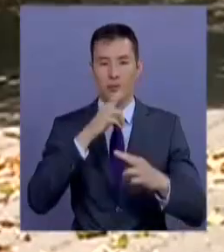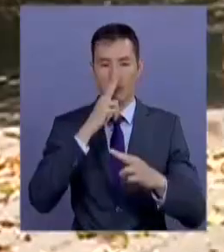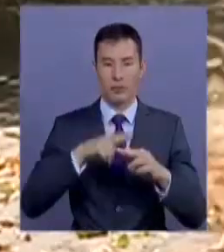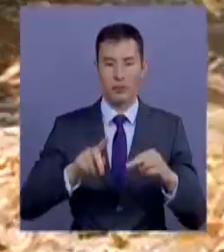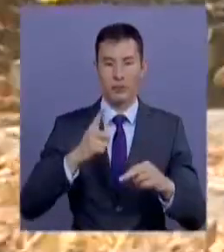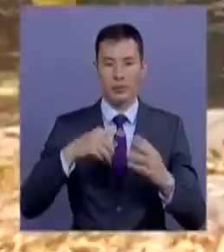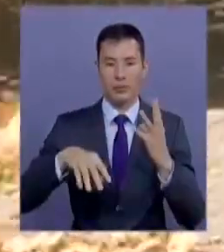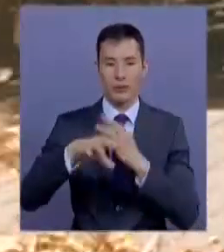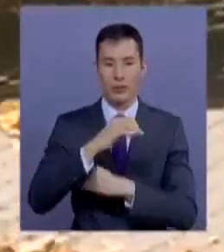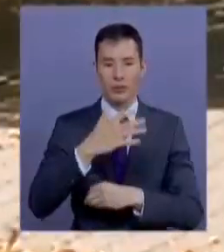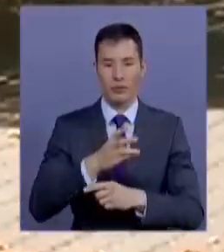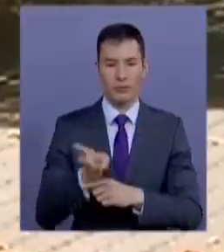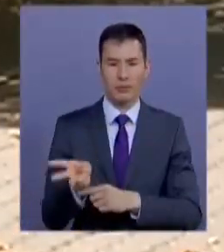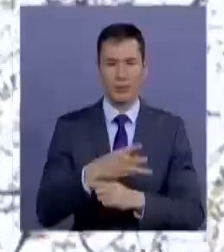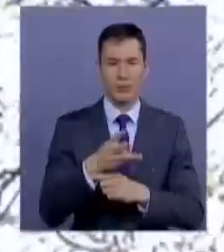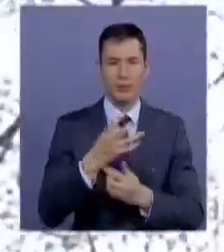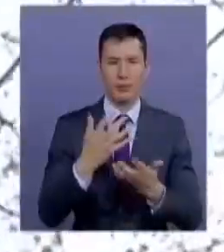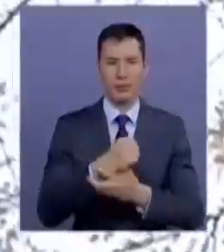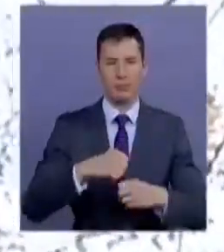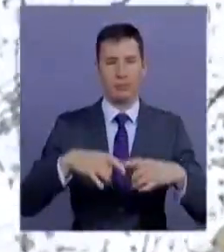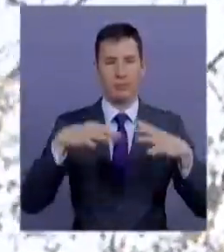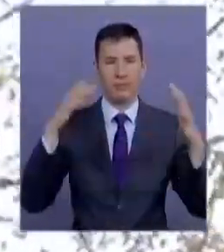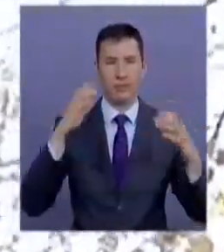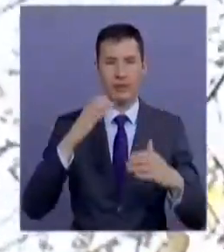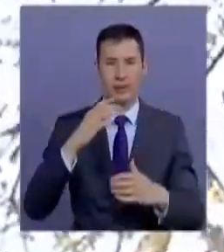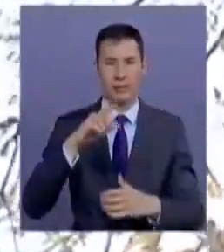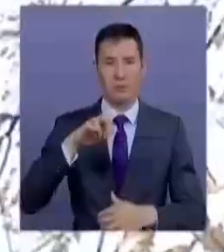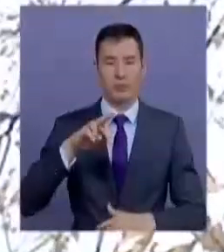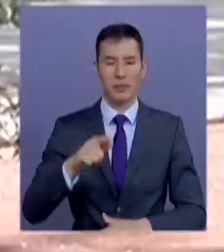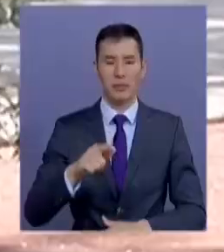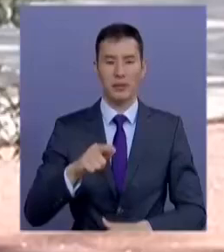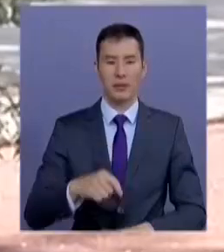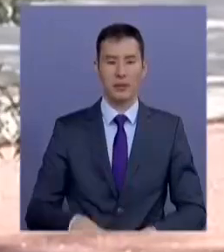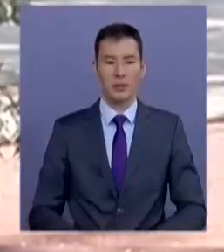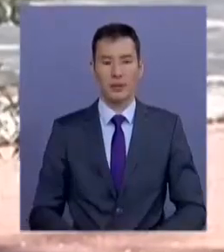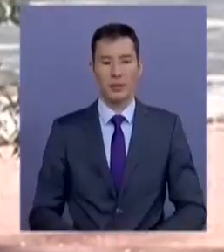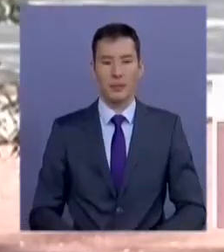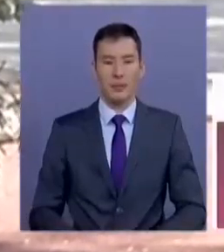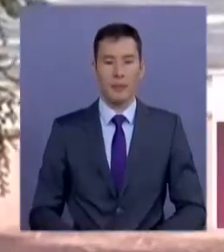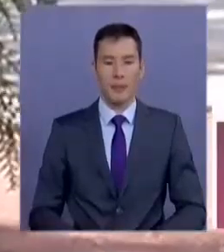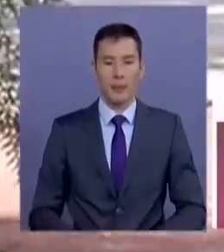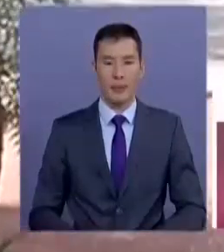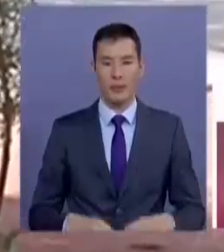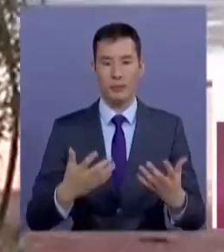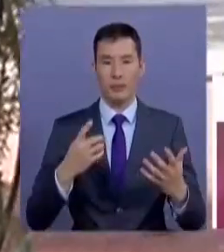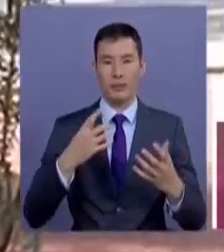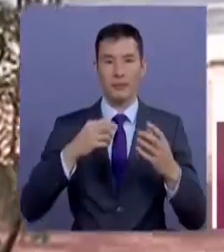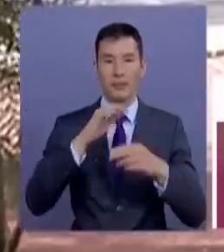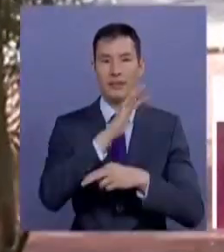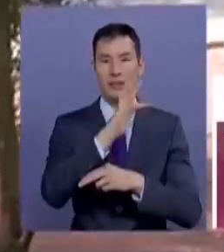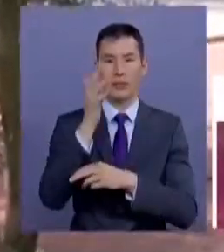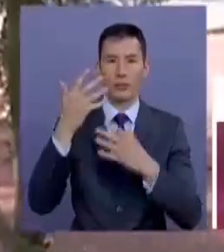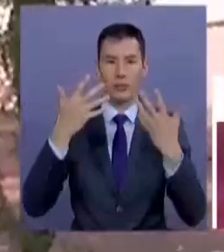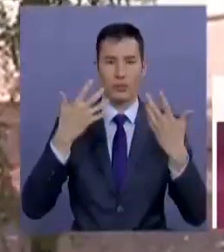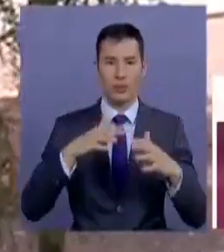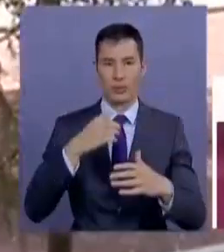жатқан жұмысшылар айналаны шаңға айналдырып, күз келмей көрікті жердің келбетін кетірді дейді. Биыл жапырақ ерте сарғайғандықтан тазалаушыларға да тыным